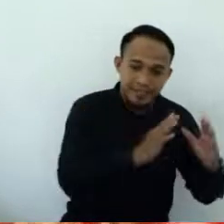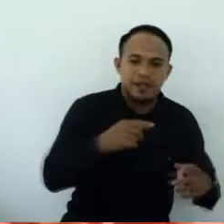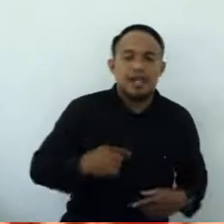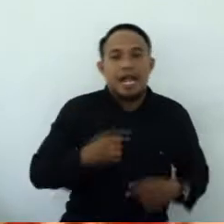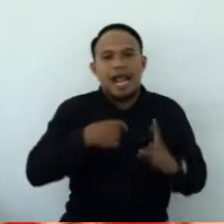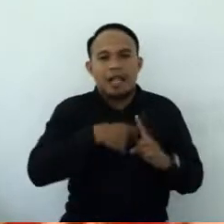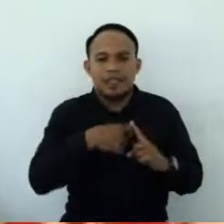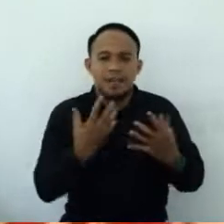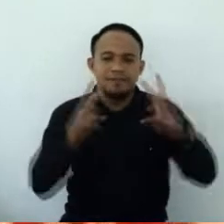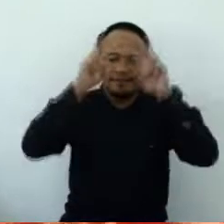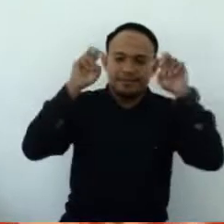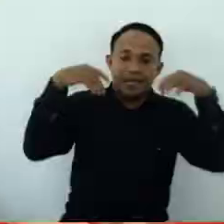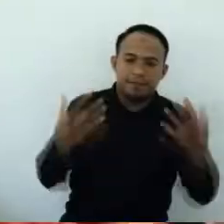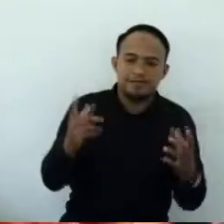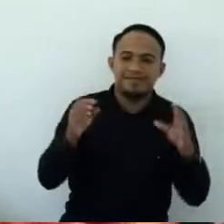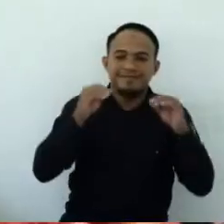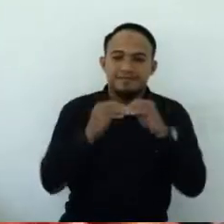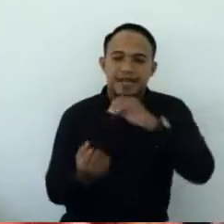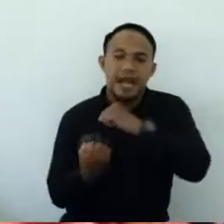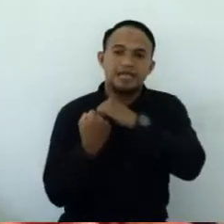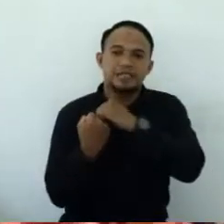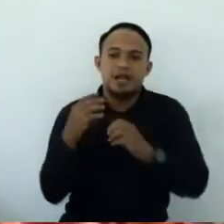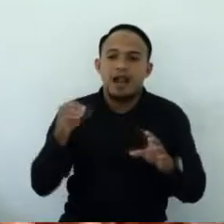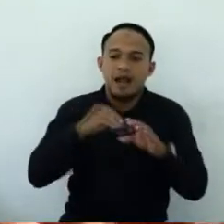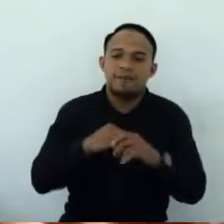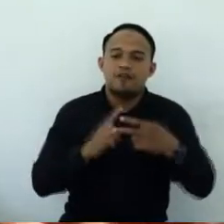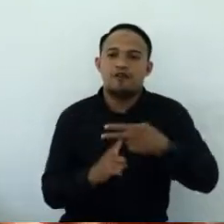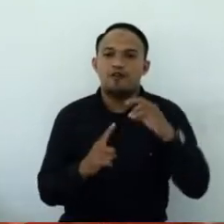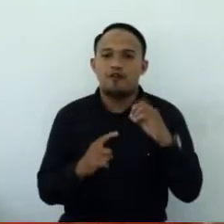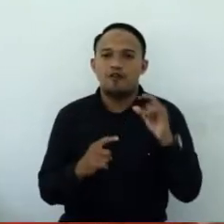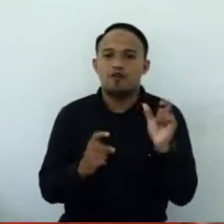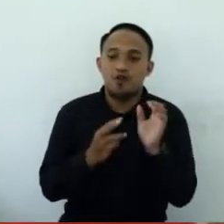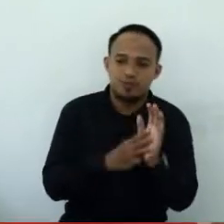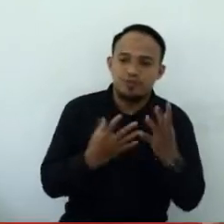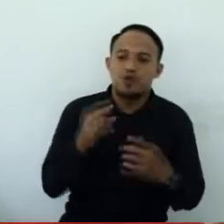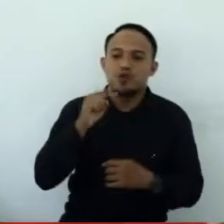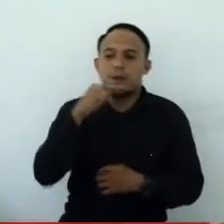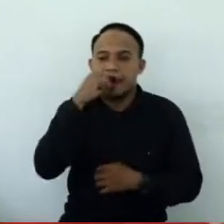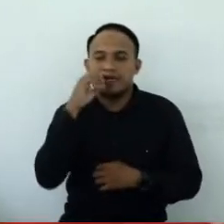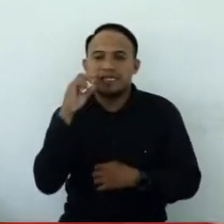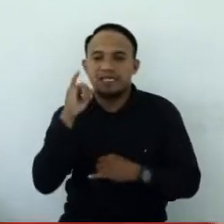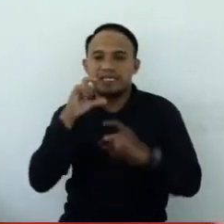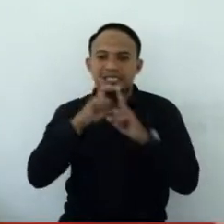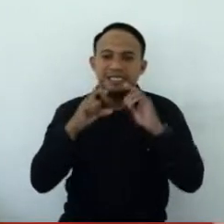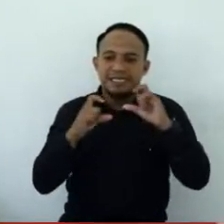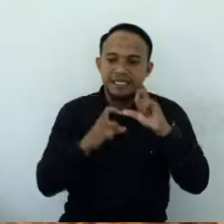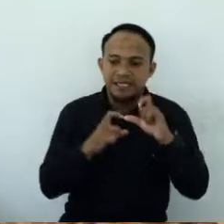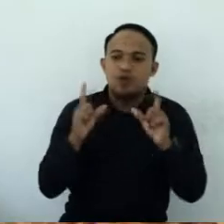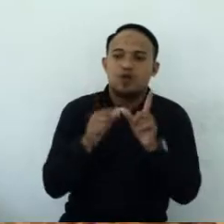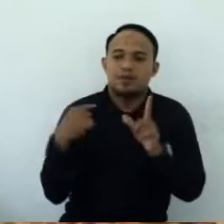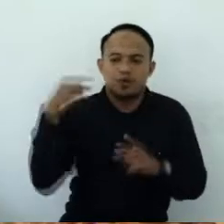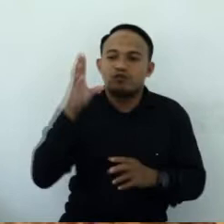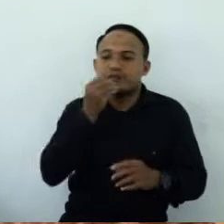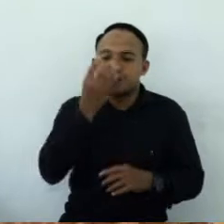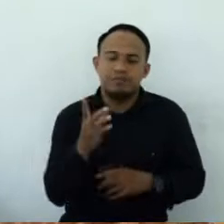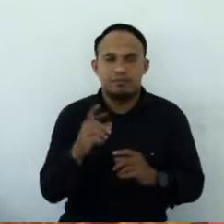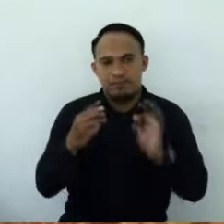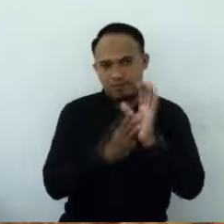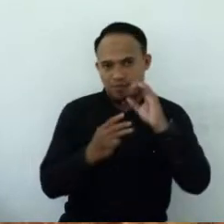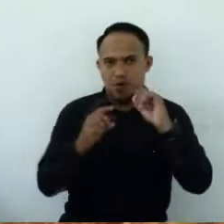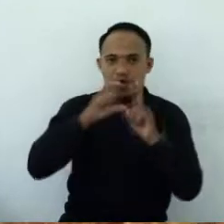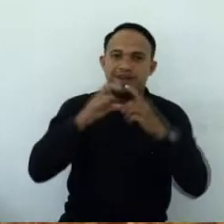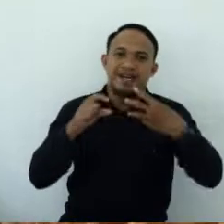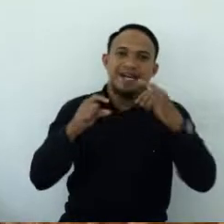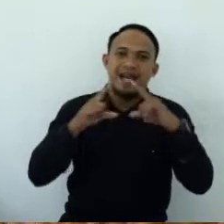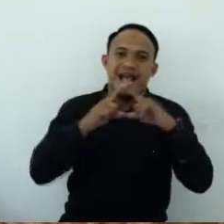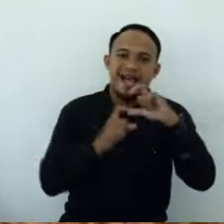tema yang diangkat dalam forum itu Idris mengungkapkan moderasi beragama harus mengacu pada empat pilar kebangsaan